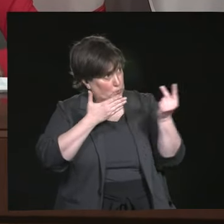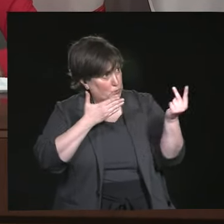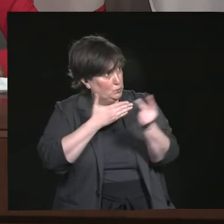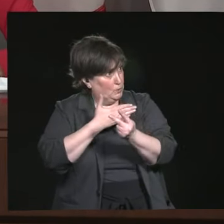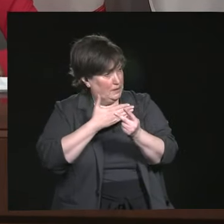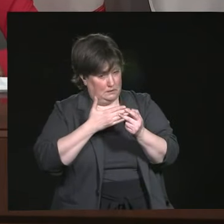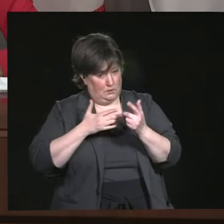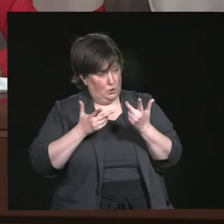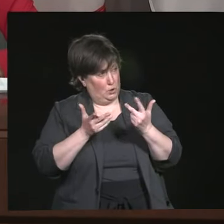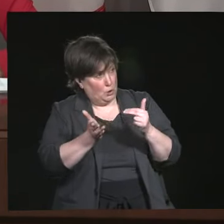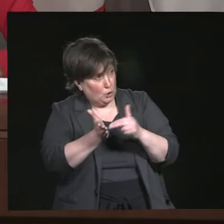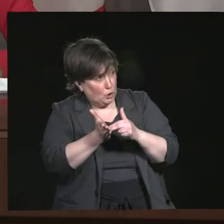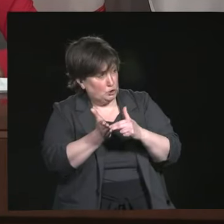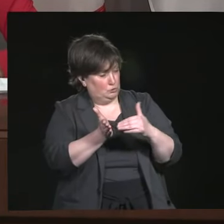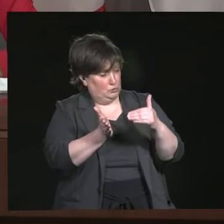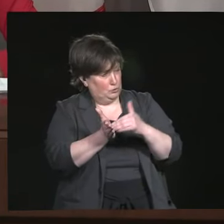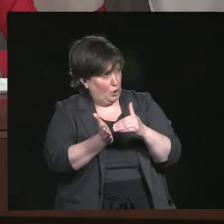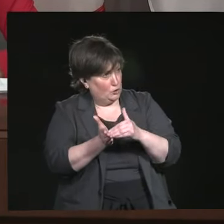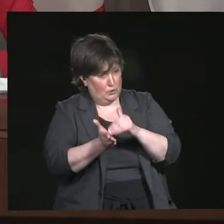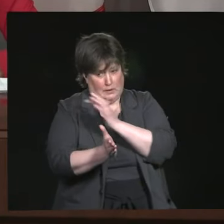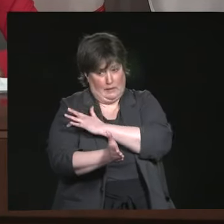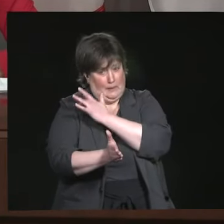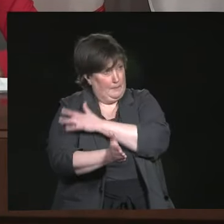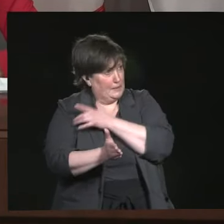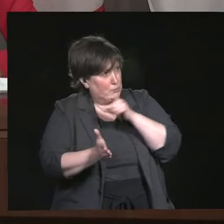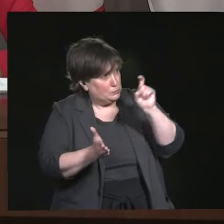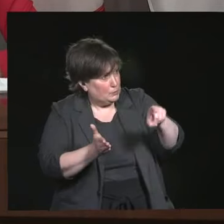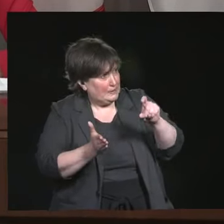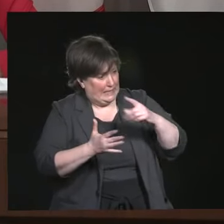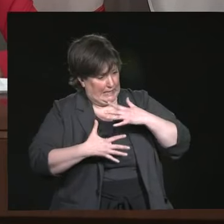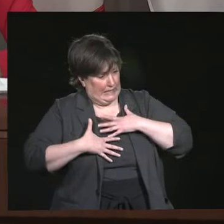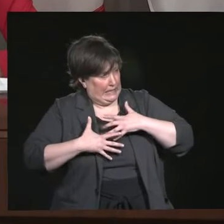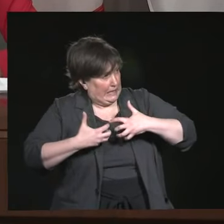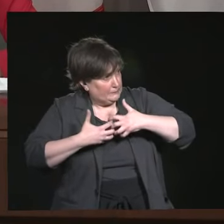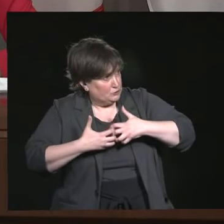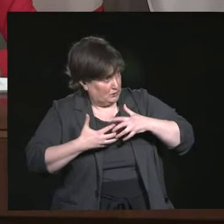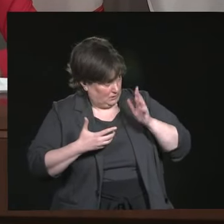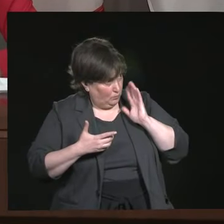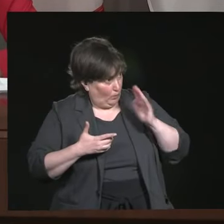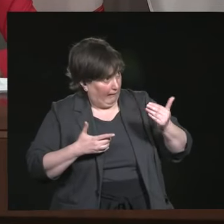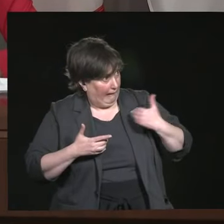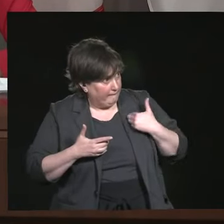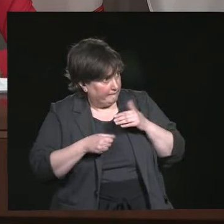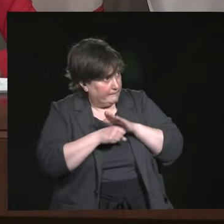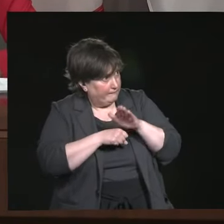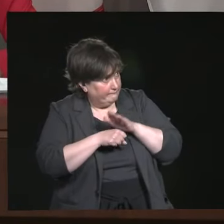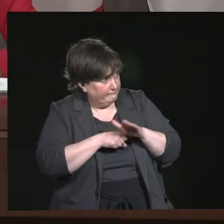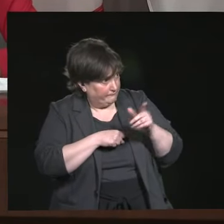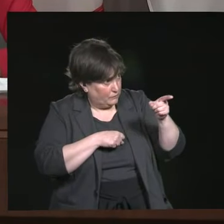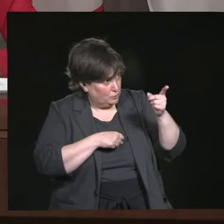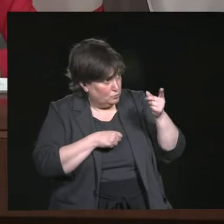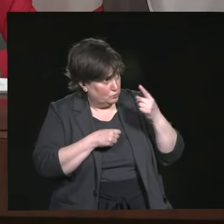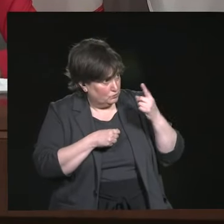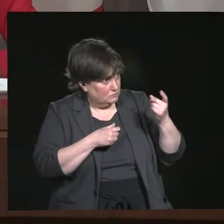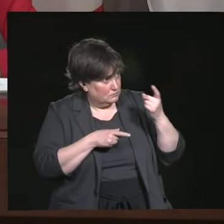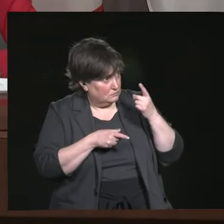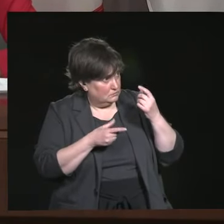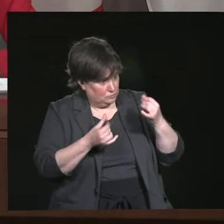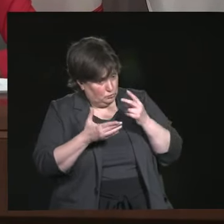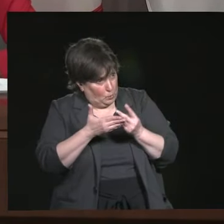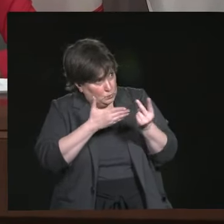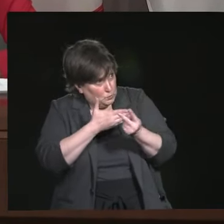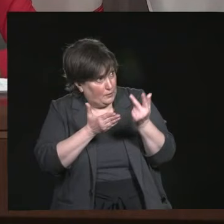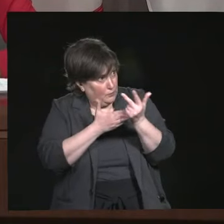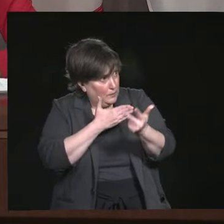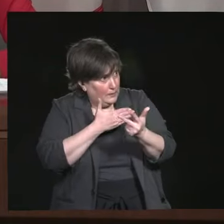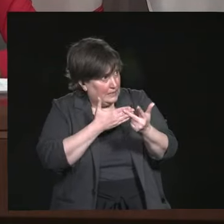respirateur vont avoir le matériel requis. Est-ce que c'est ce que vous nous dites? Dans 2 semaines, dans 3 semaines, tout le monde va avoir du matériel. On ne sera pas obligé de le laver, on ne sera pas